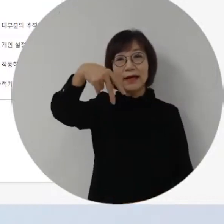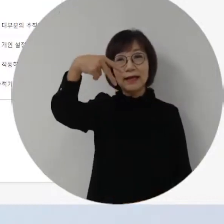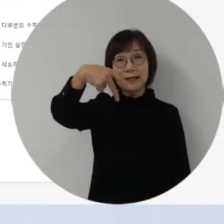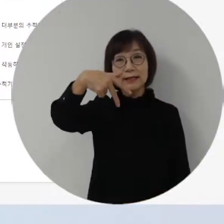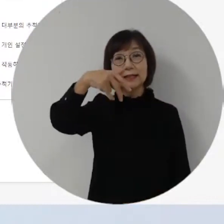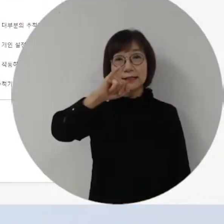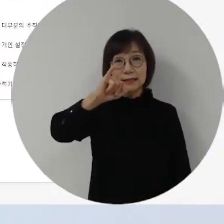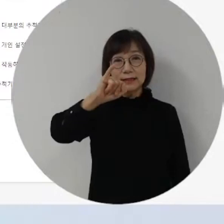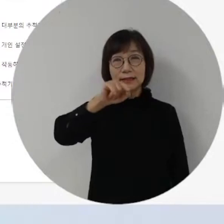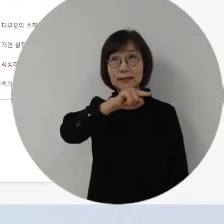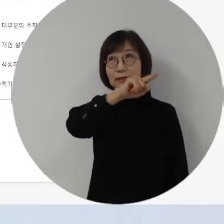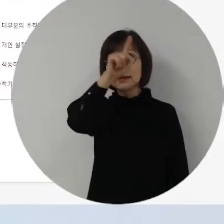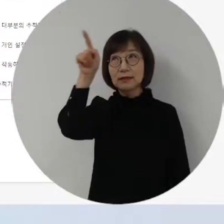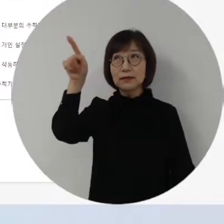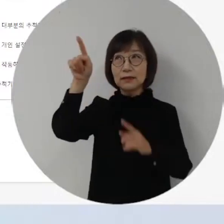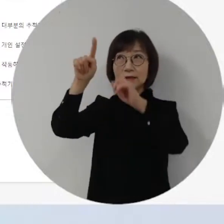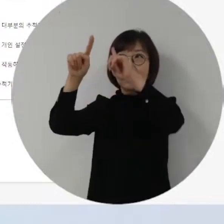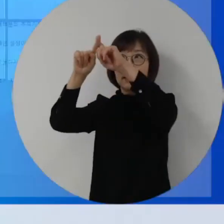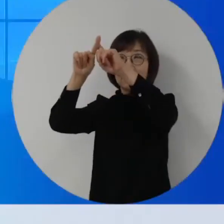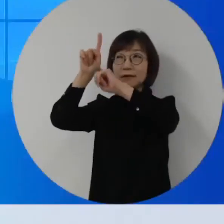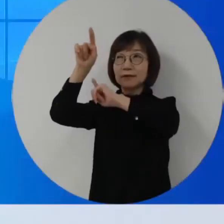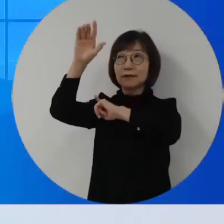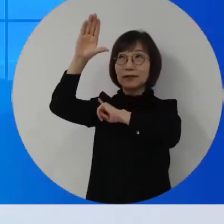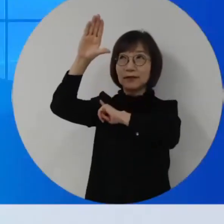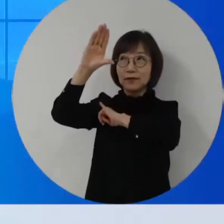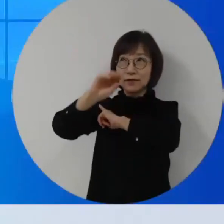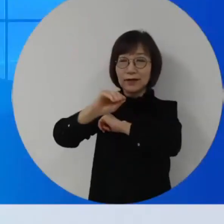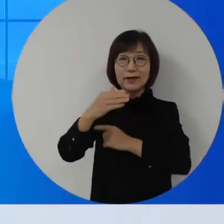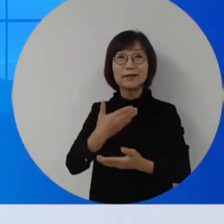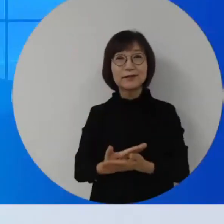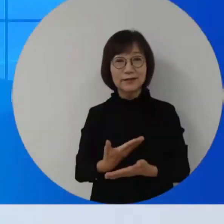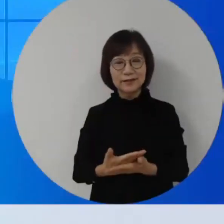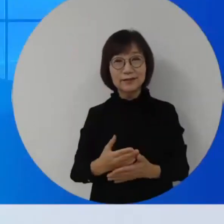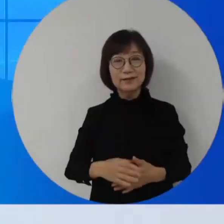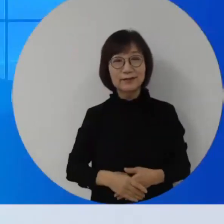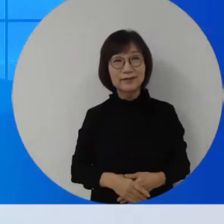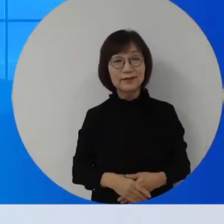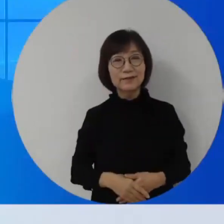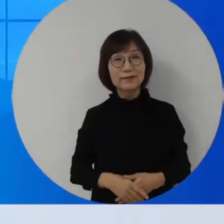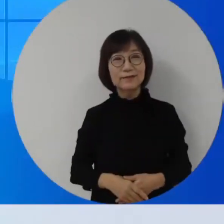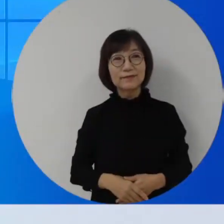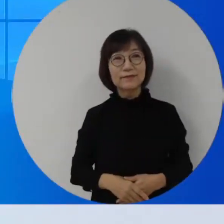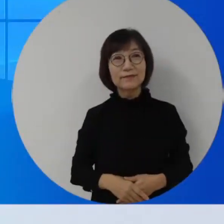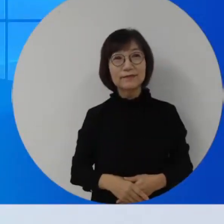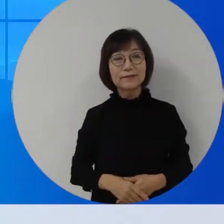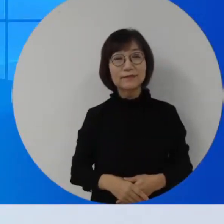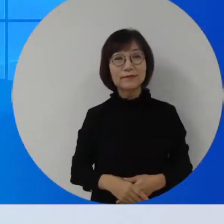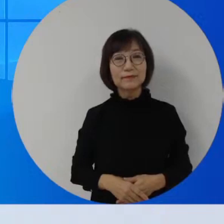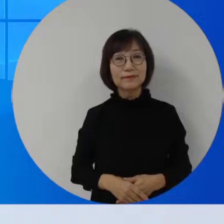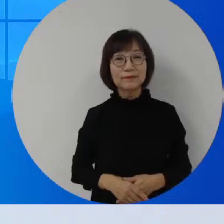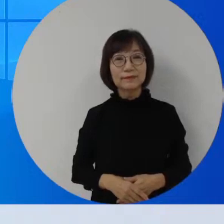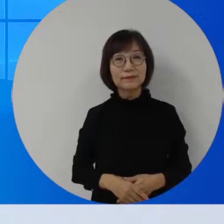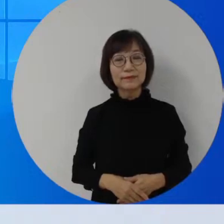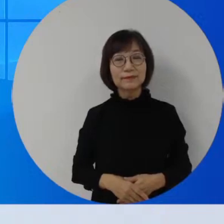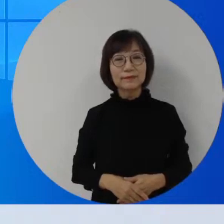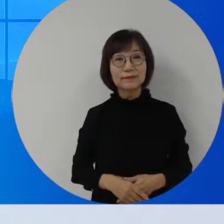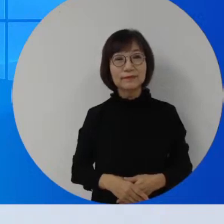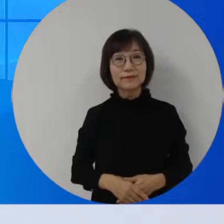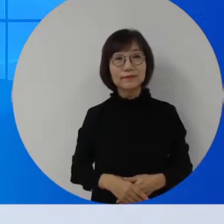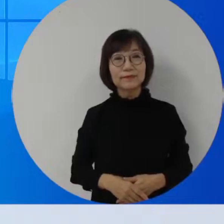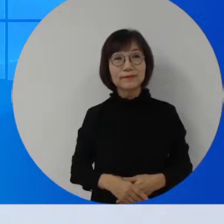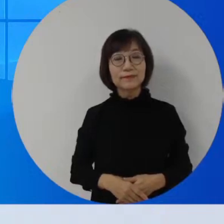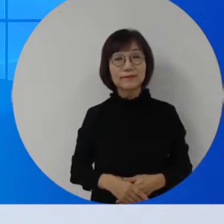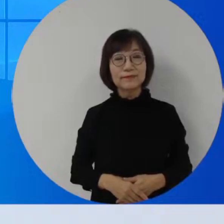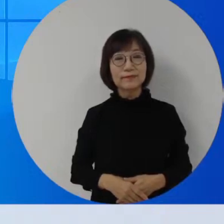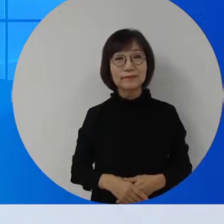요 검색 기록 삭제라는 이런 메뉴들은 각 브라우저마다 다 있어요. 엣지만 있는 건 아닙니다.